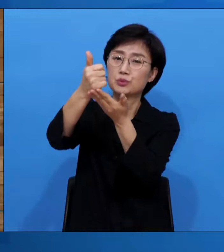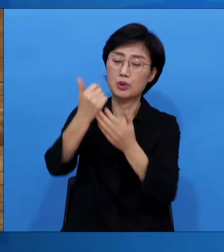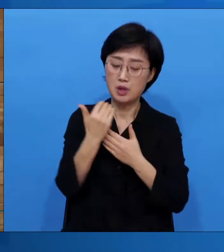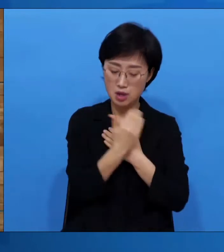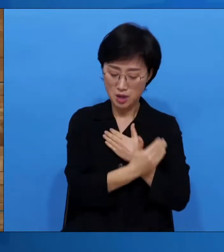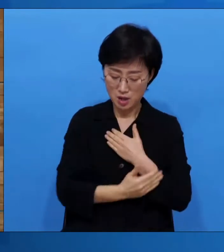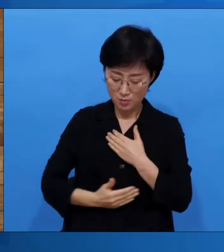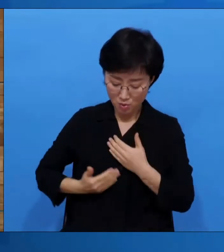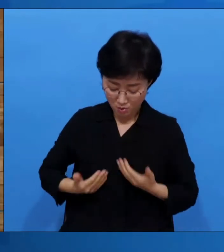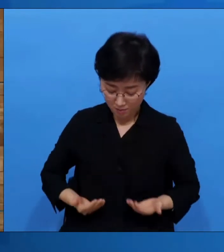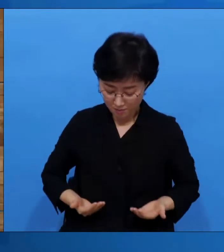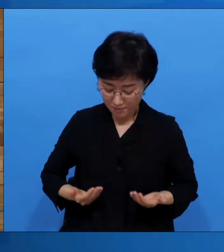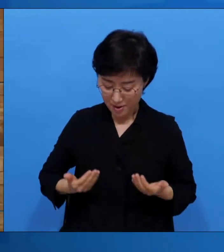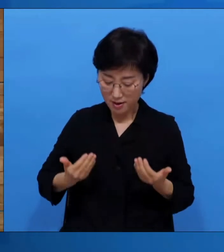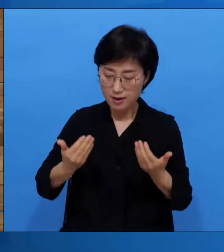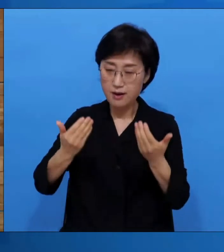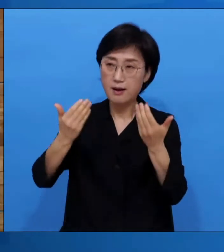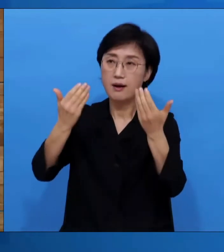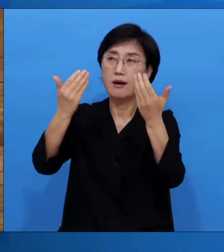주님께 몸